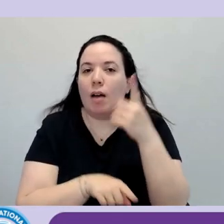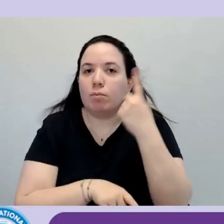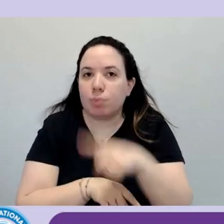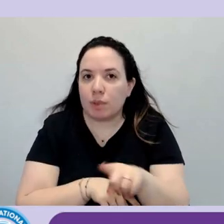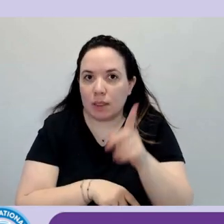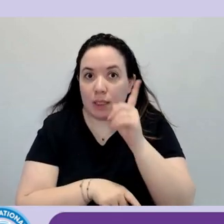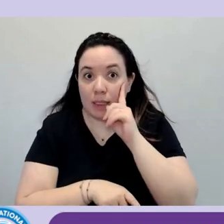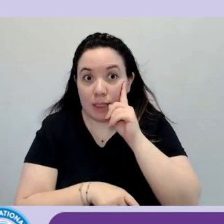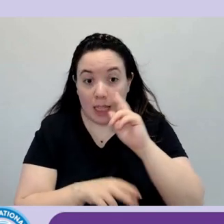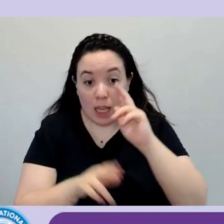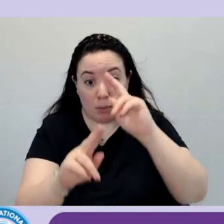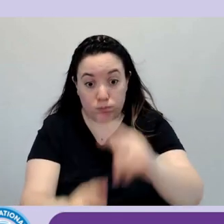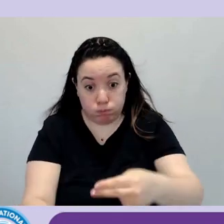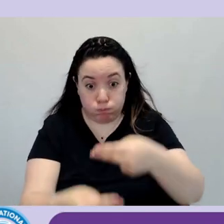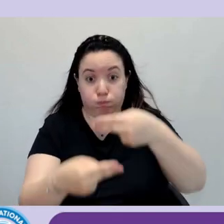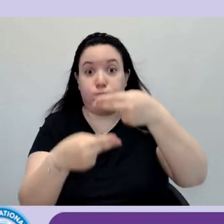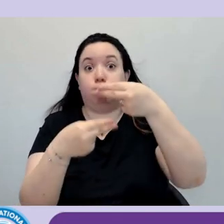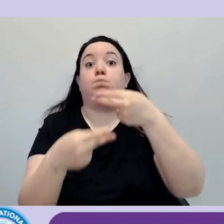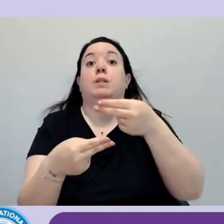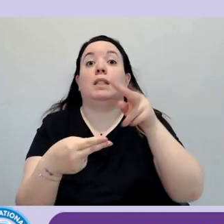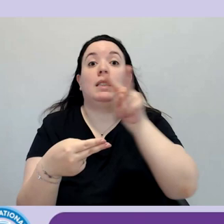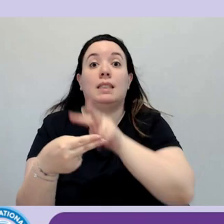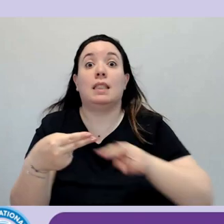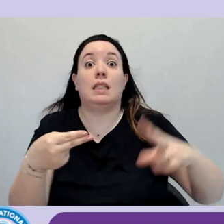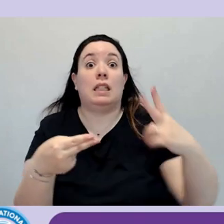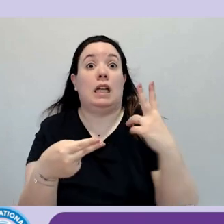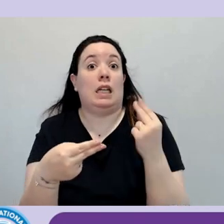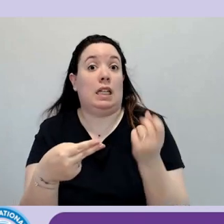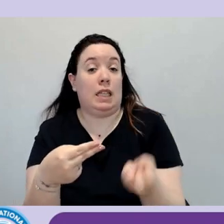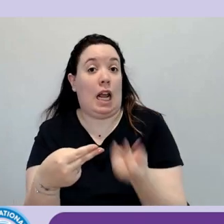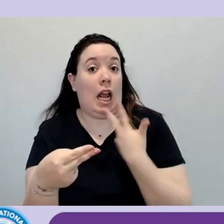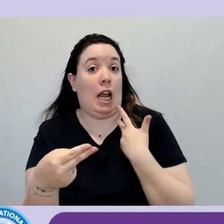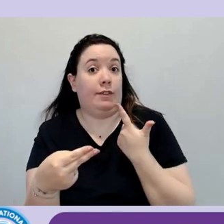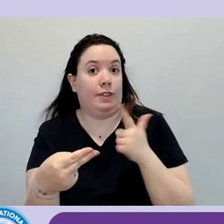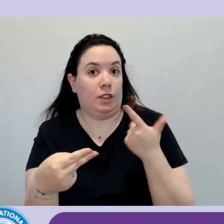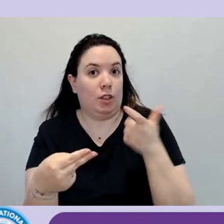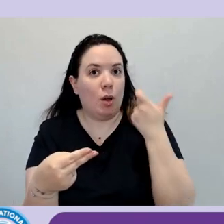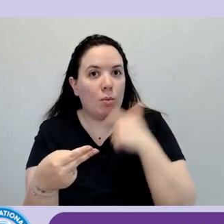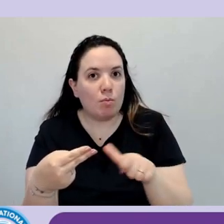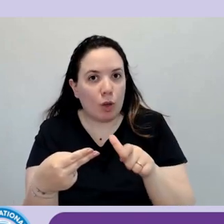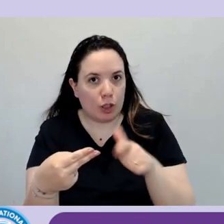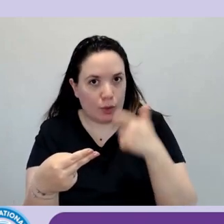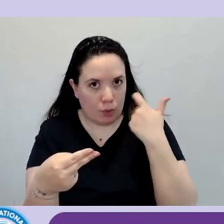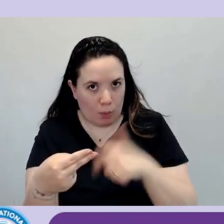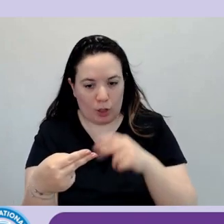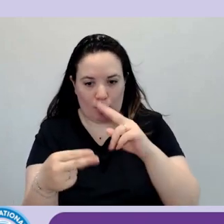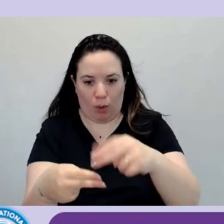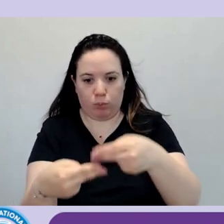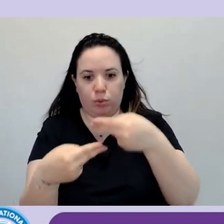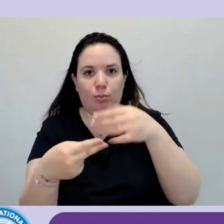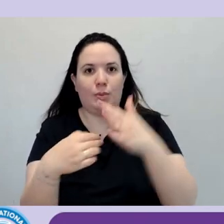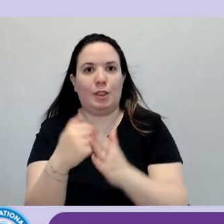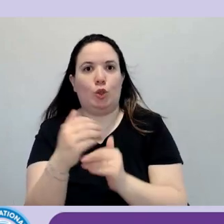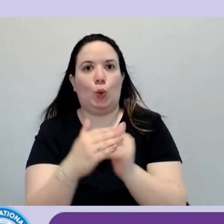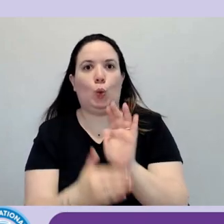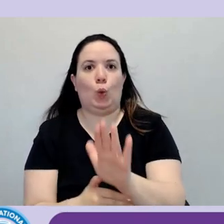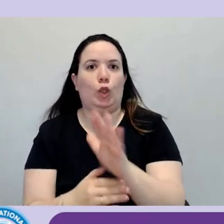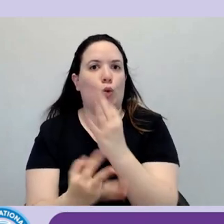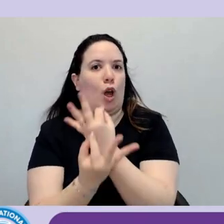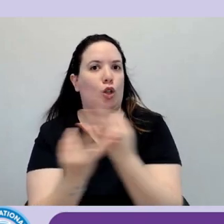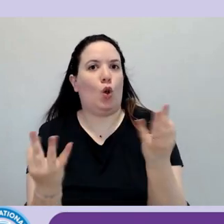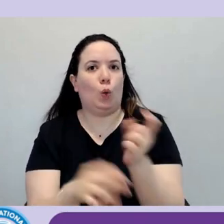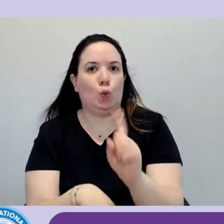questo oggetto lo screen reader non lo Intercetta perché l'oggetto non è stato costruito in maniera corretta come